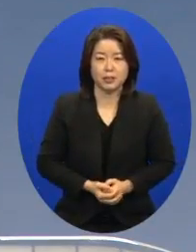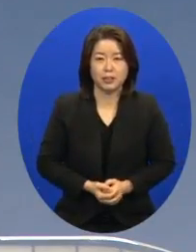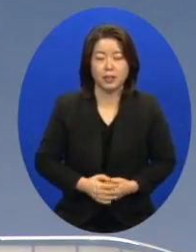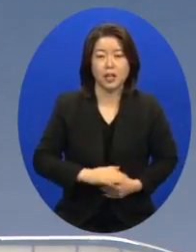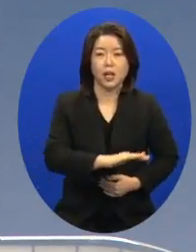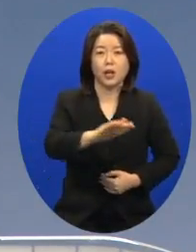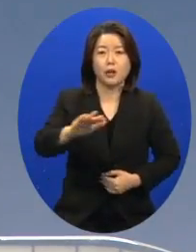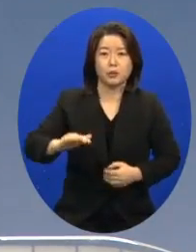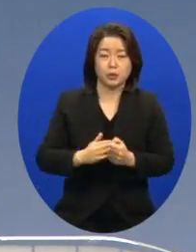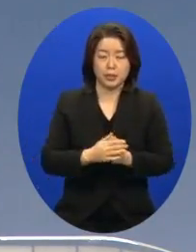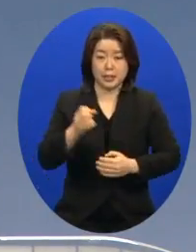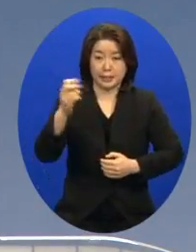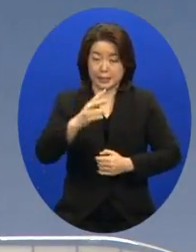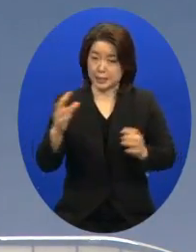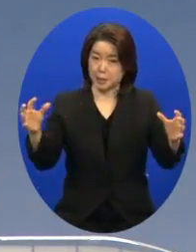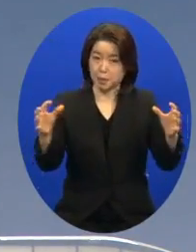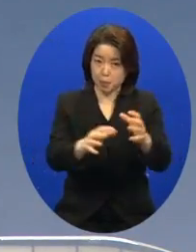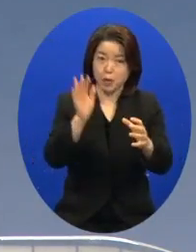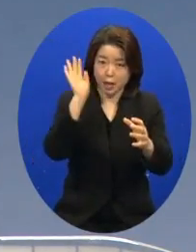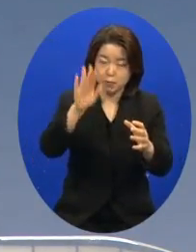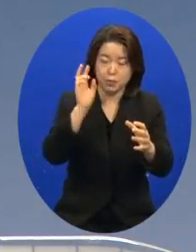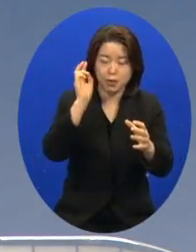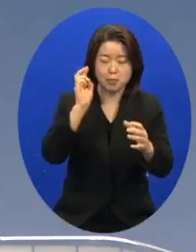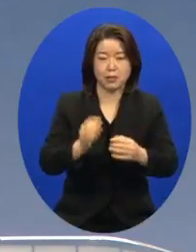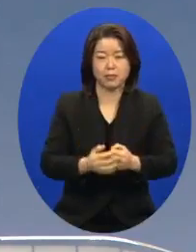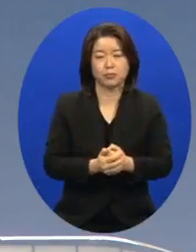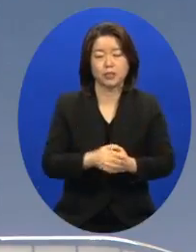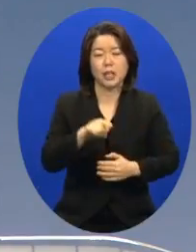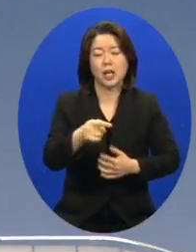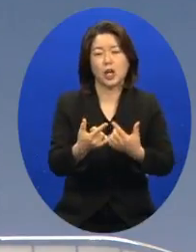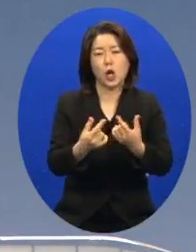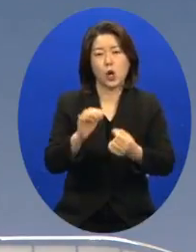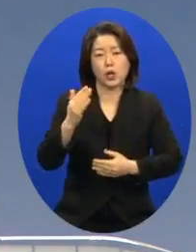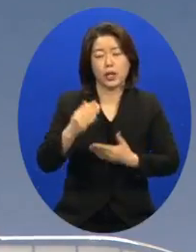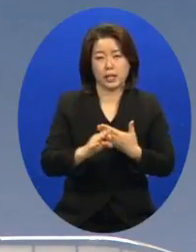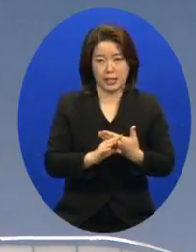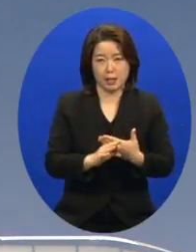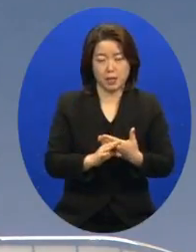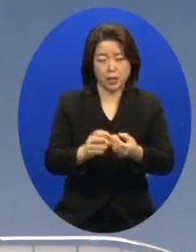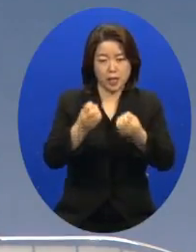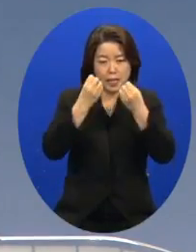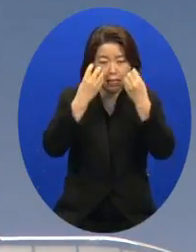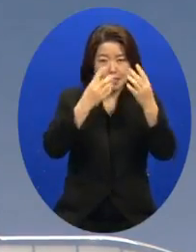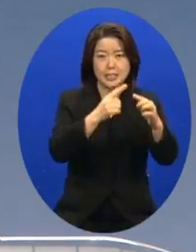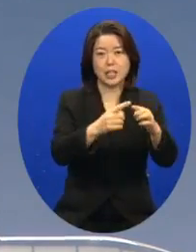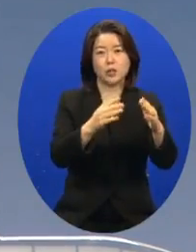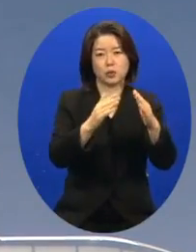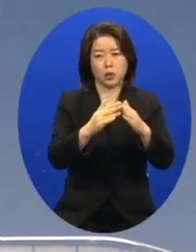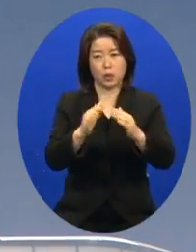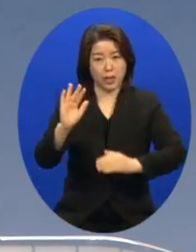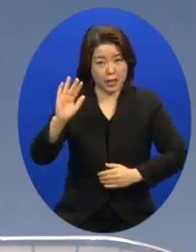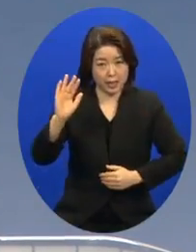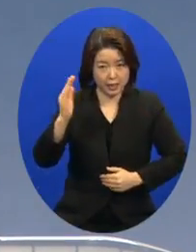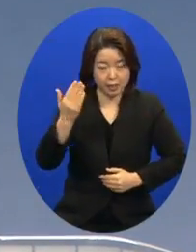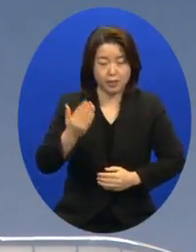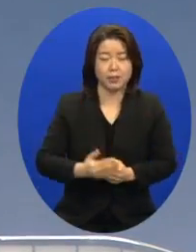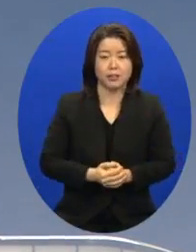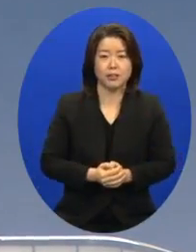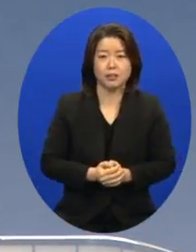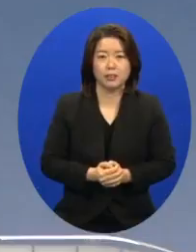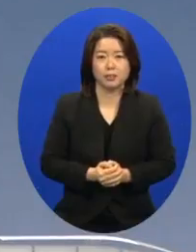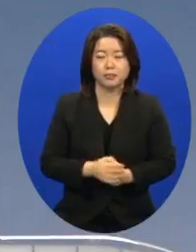우리가 다시 모이게 되겠지요 그렇게 되면 새로운 교회가 되어지는 아